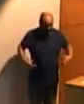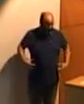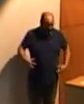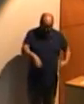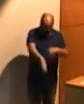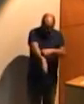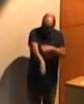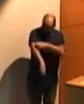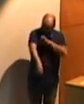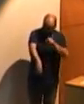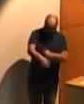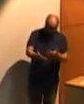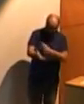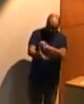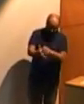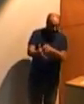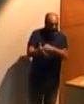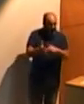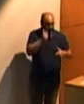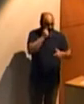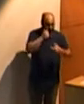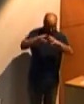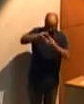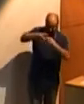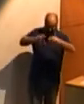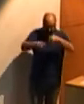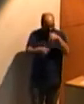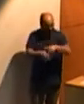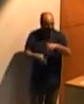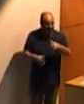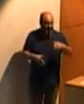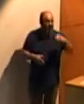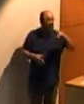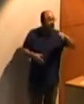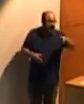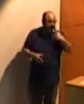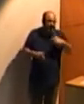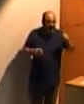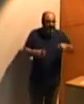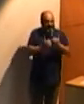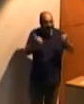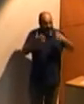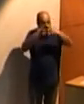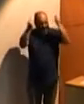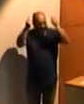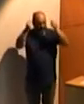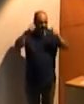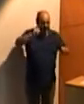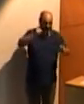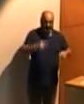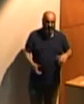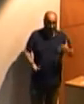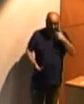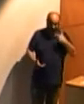une partie que je peux identifier et là c'est la chair et dans la langue grecque s'est opposé à esprit c'est vraiment